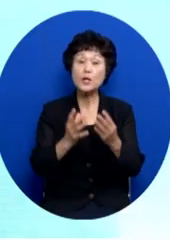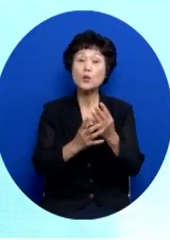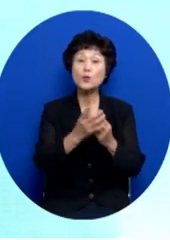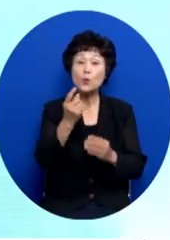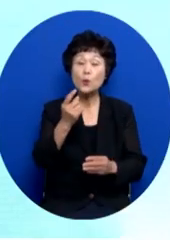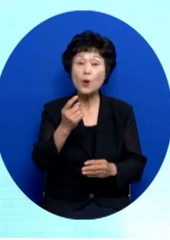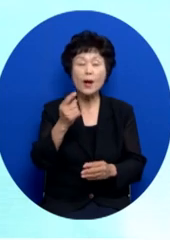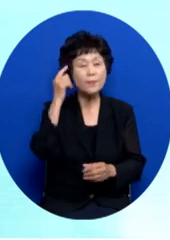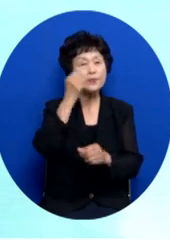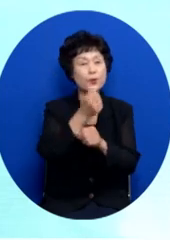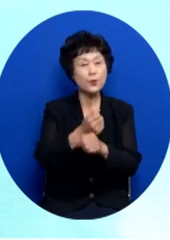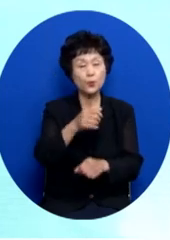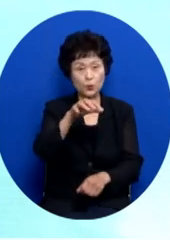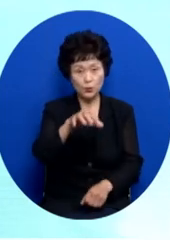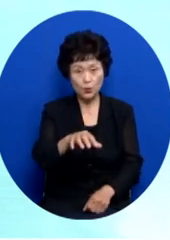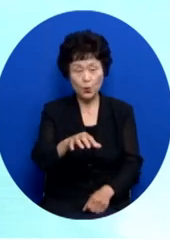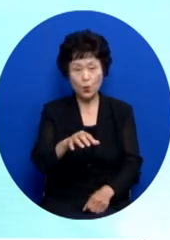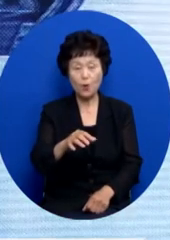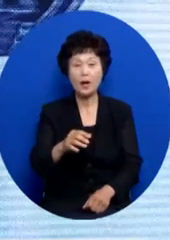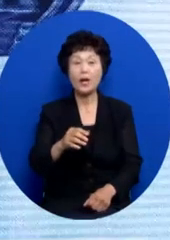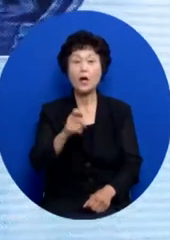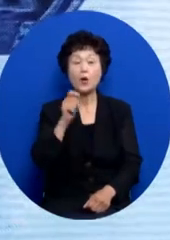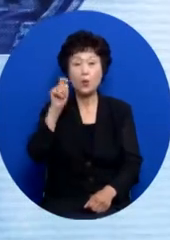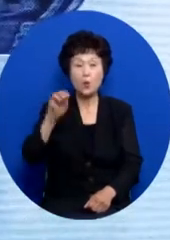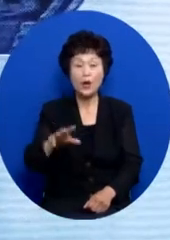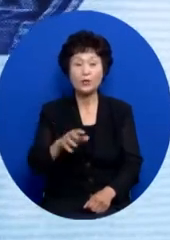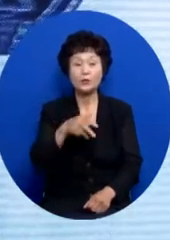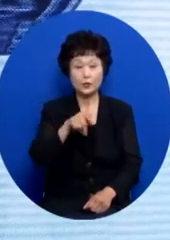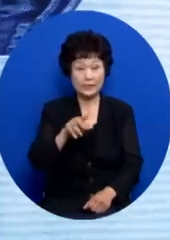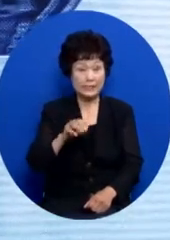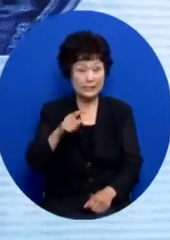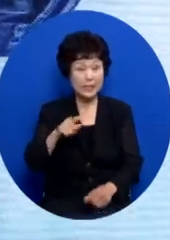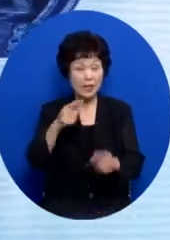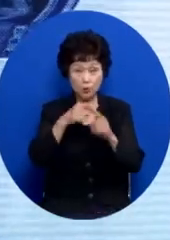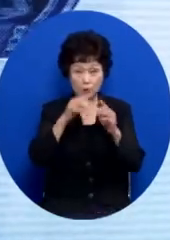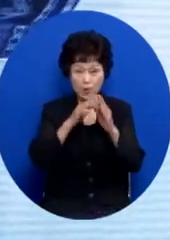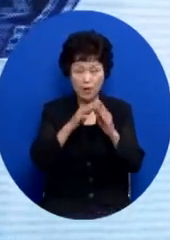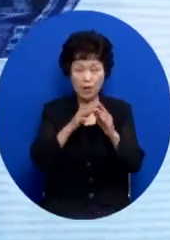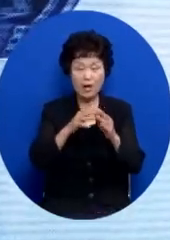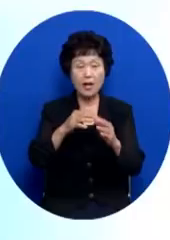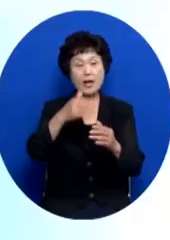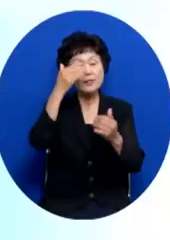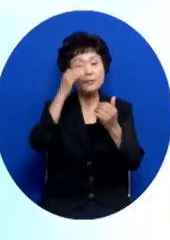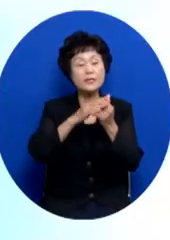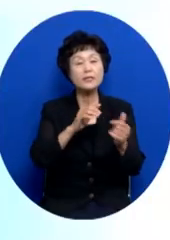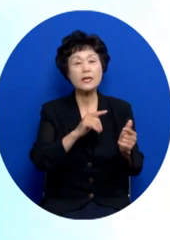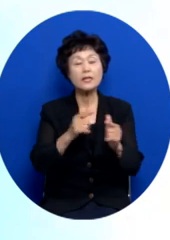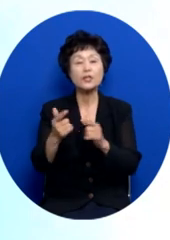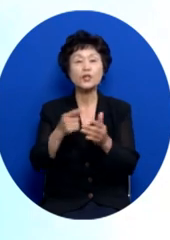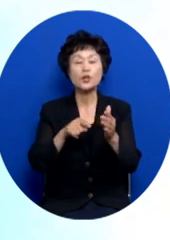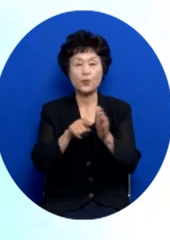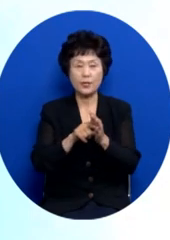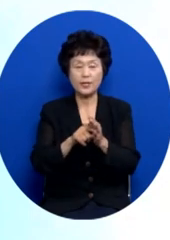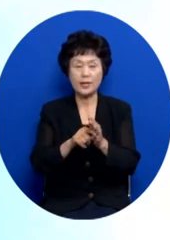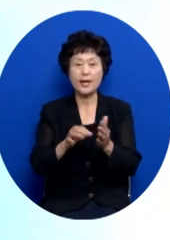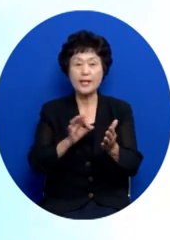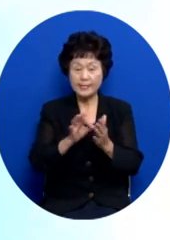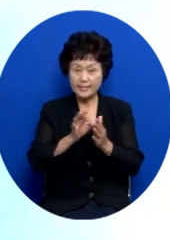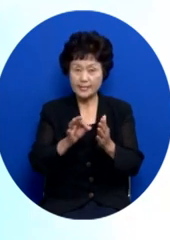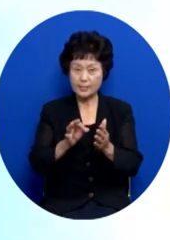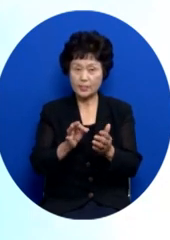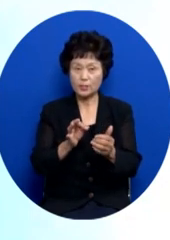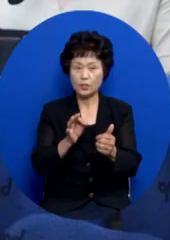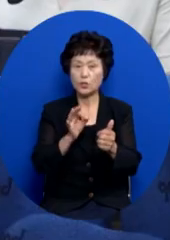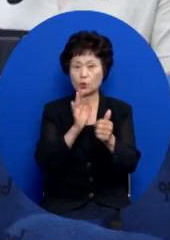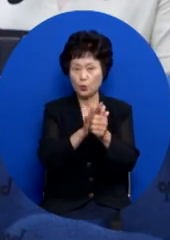국제기도 교육연구소와 광주청사교회가 교회들의 다음 세대를 위한 재정적 지원에 나섰습니다 지난 6월